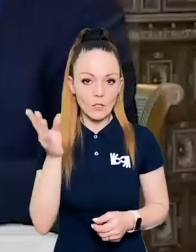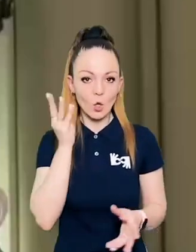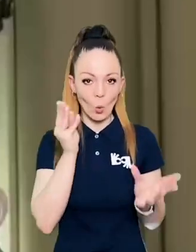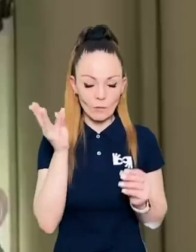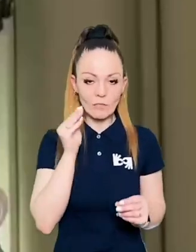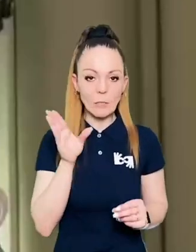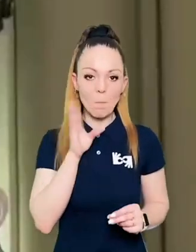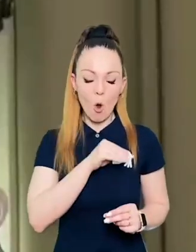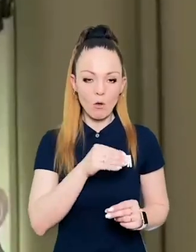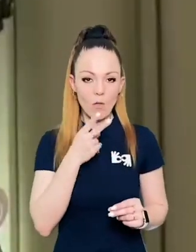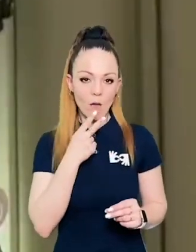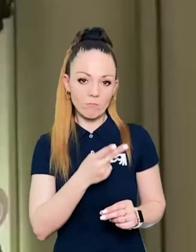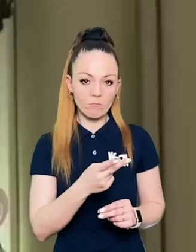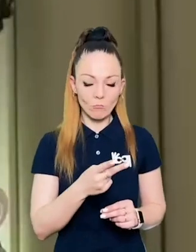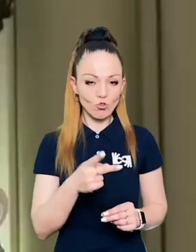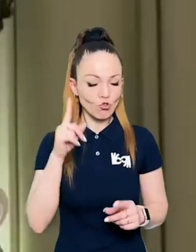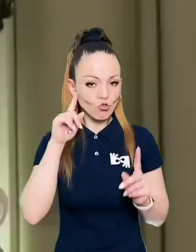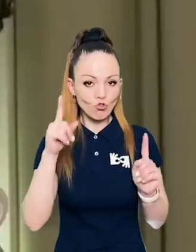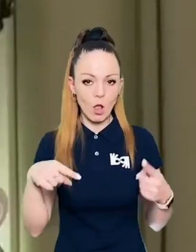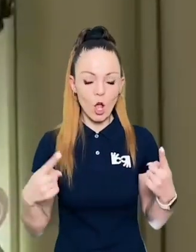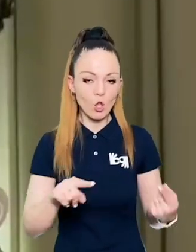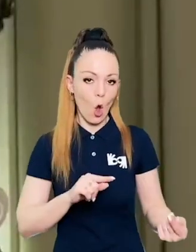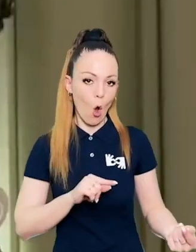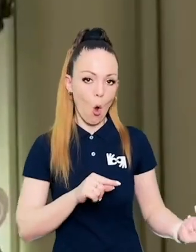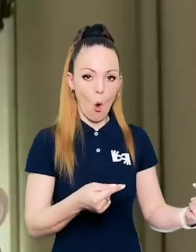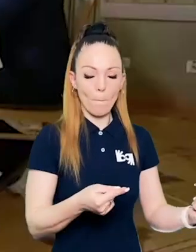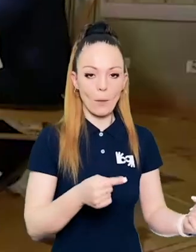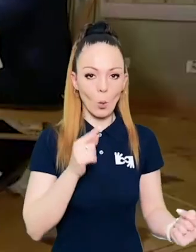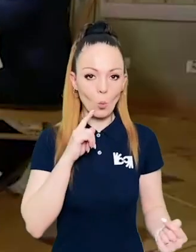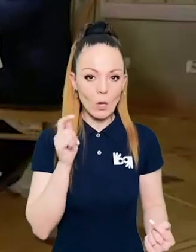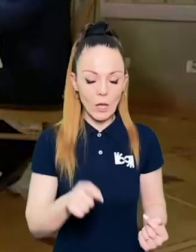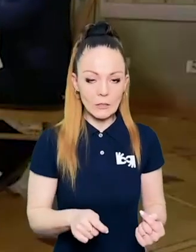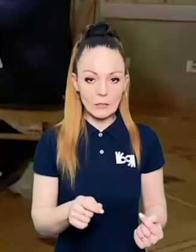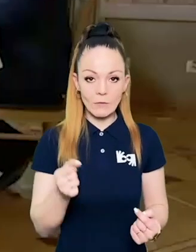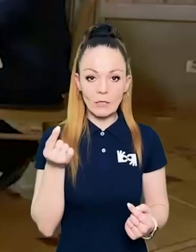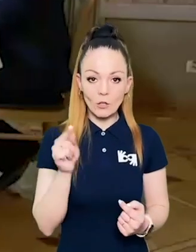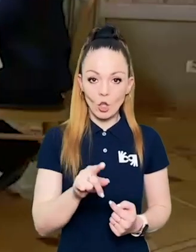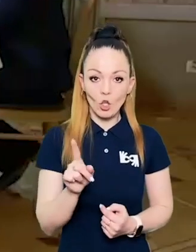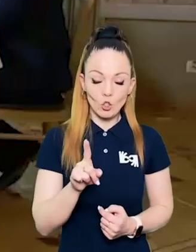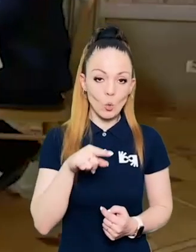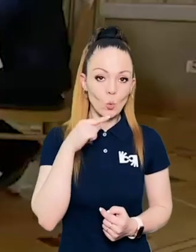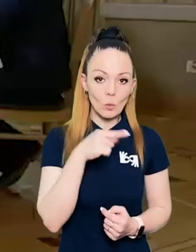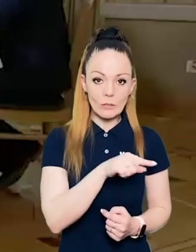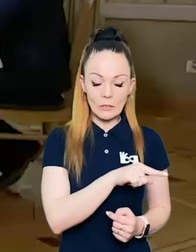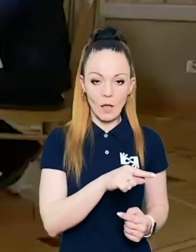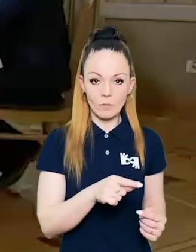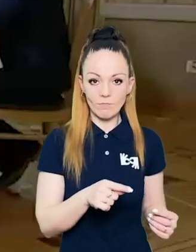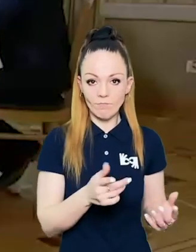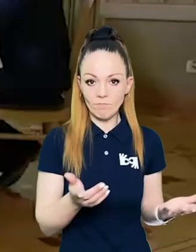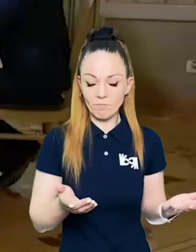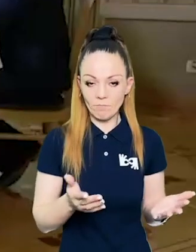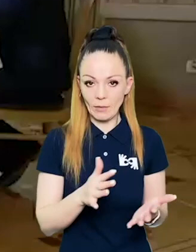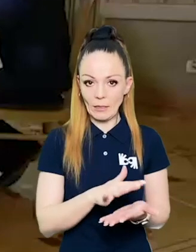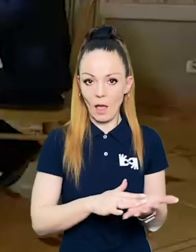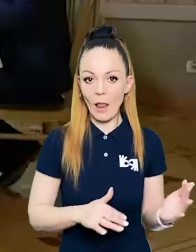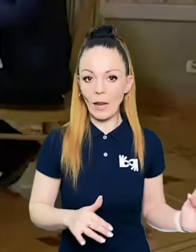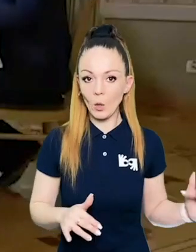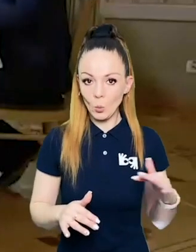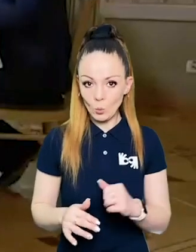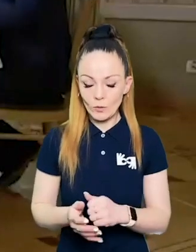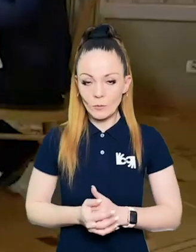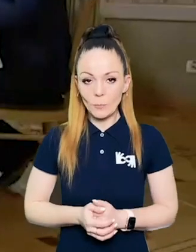розвідок змогла спрогнозувати шалений опір українців і те, що Росія не піде далі.